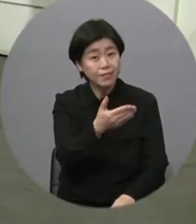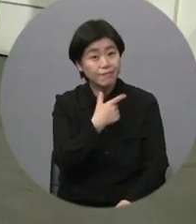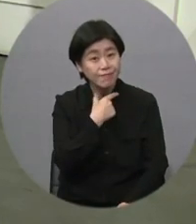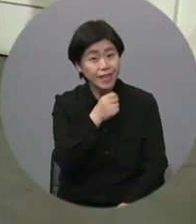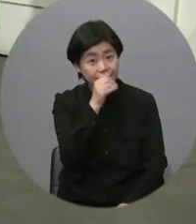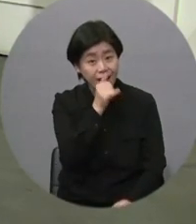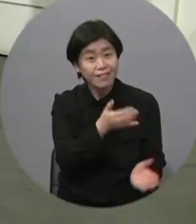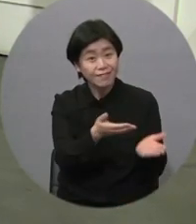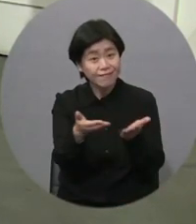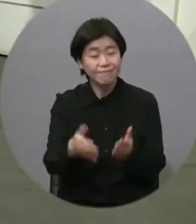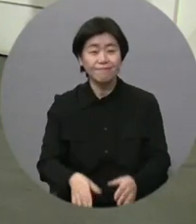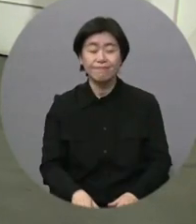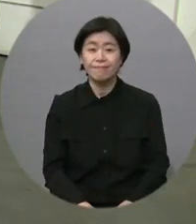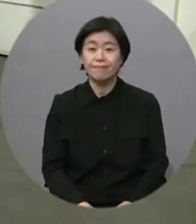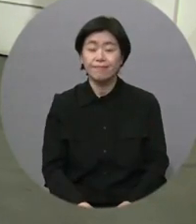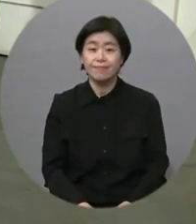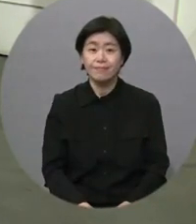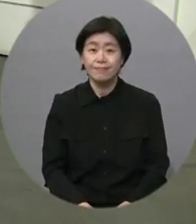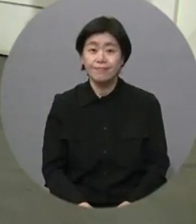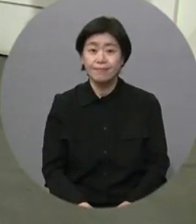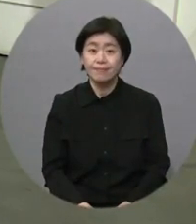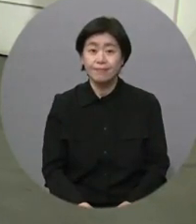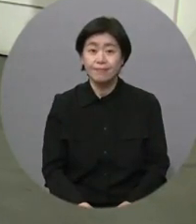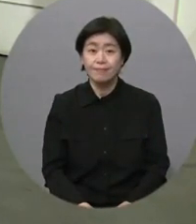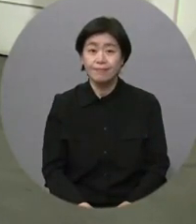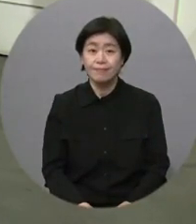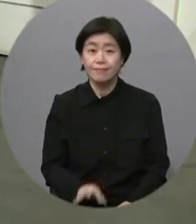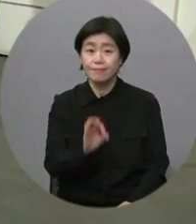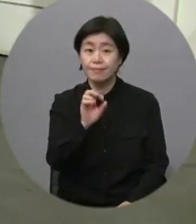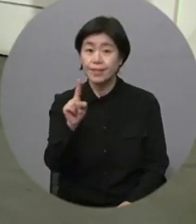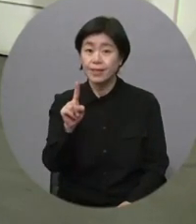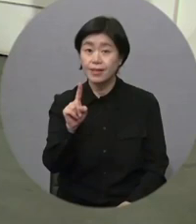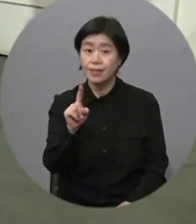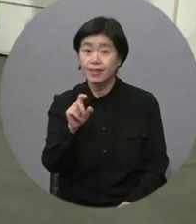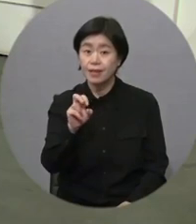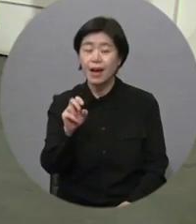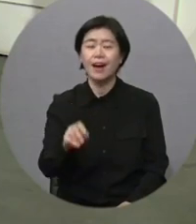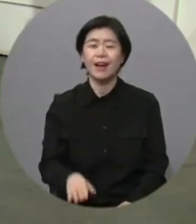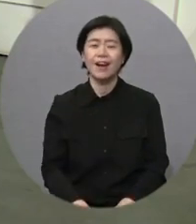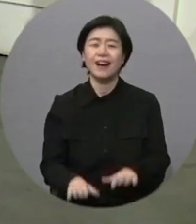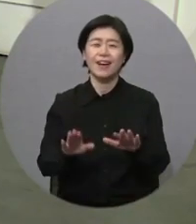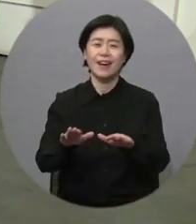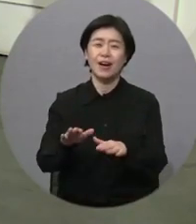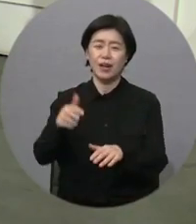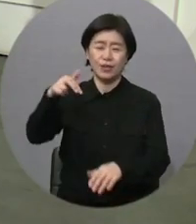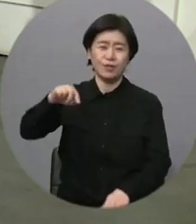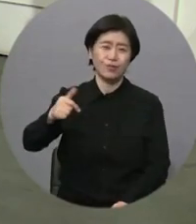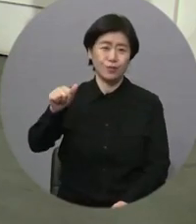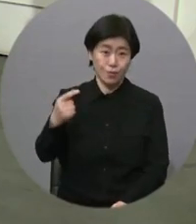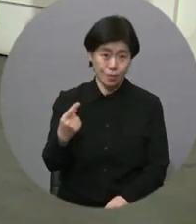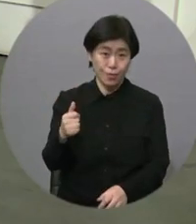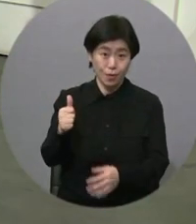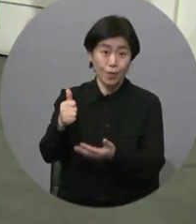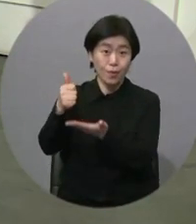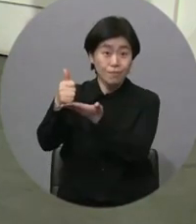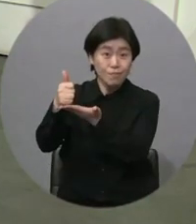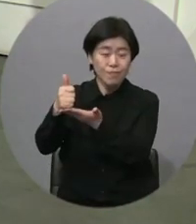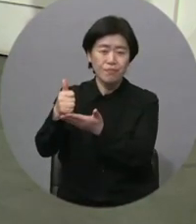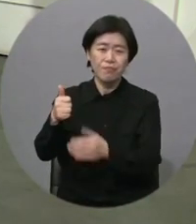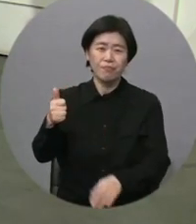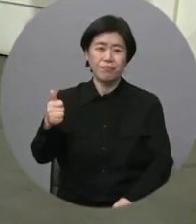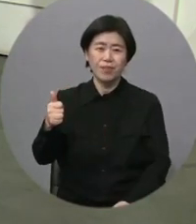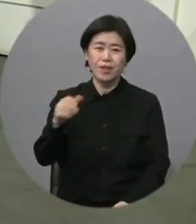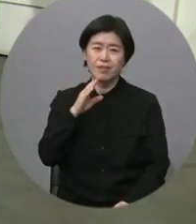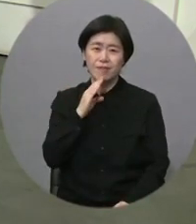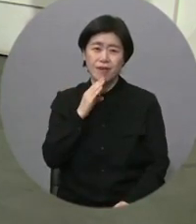하시고. 네, 우리 그 아마데우스 준호 씨. 네네. 뭐 열심히 사니까. 네네.